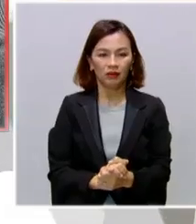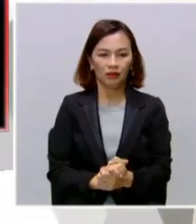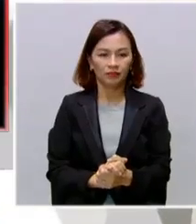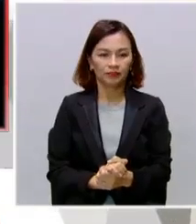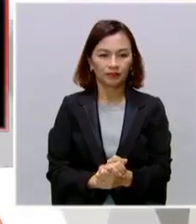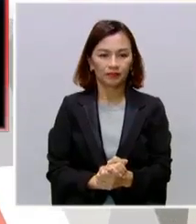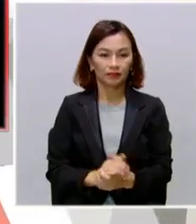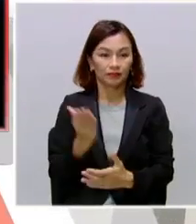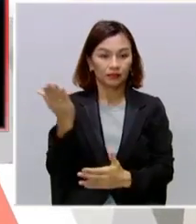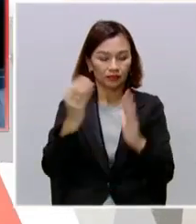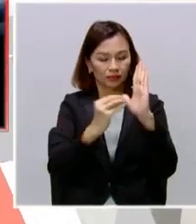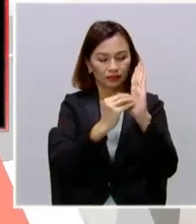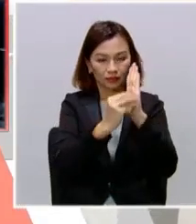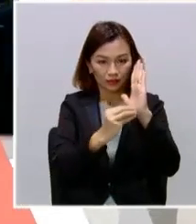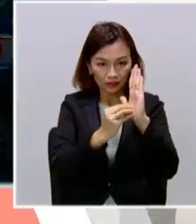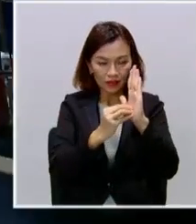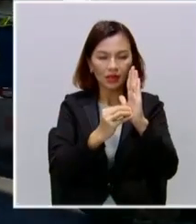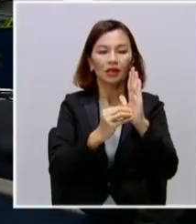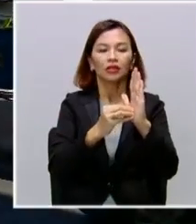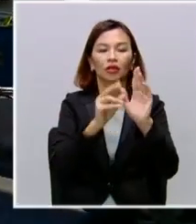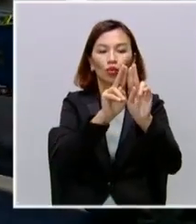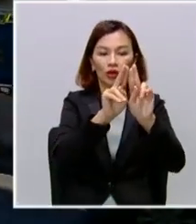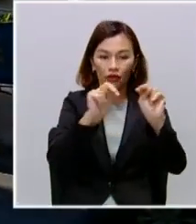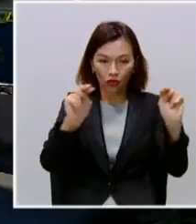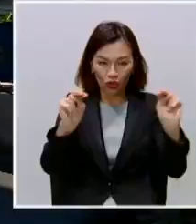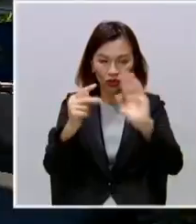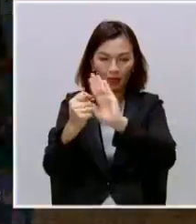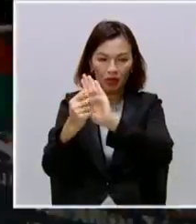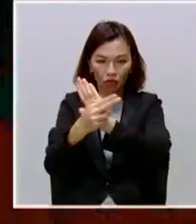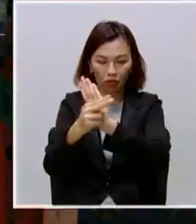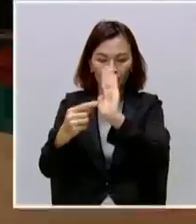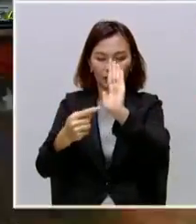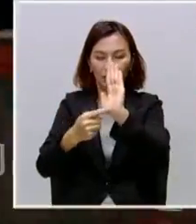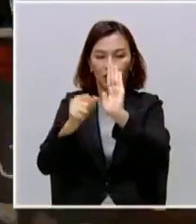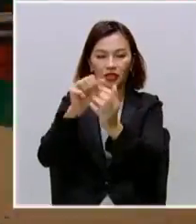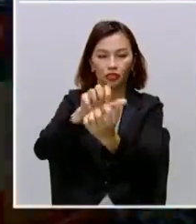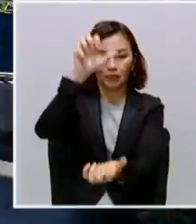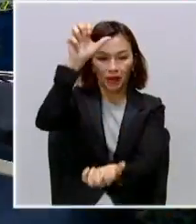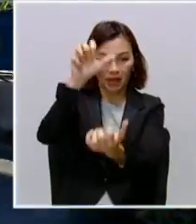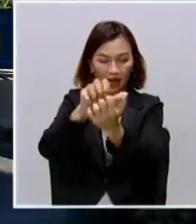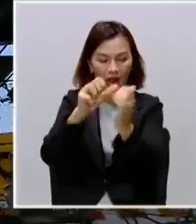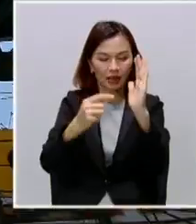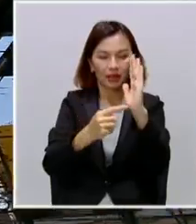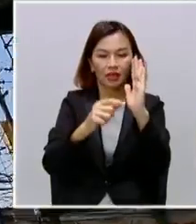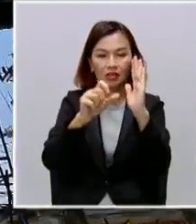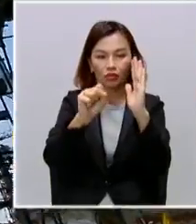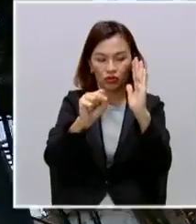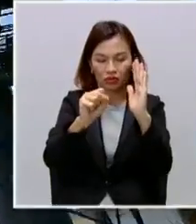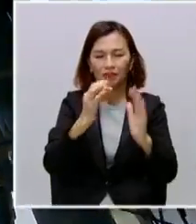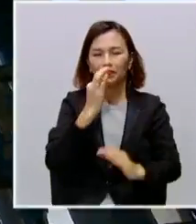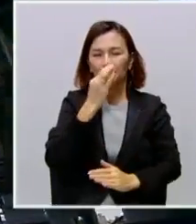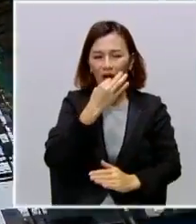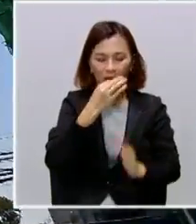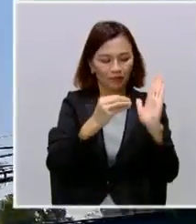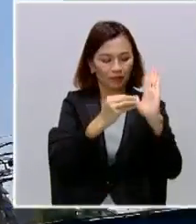ที่จังหวัดปริมณฑลครับทั้งนนทบุรีปทุมธานีสมุทรปราการสมุทรสาครและนครปฐมค่าฝุ่น